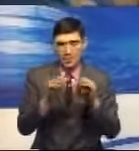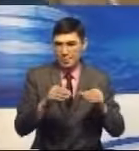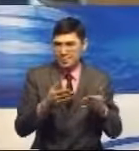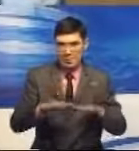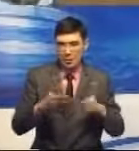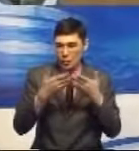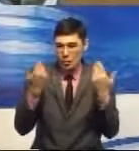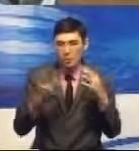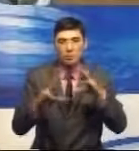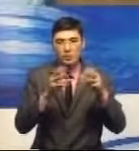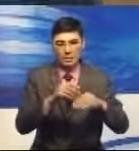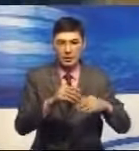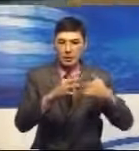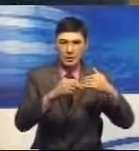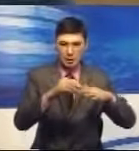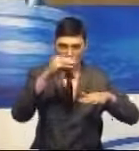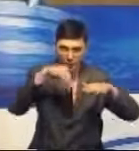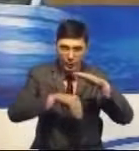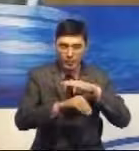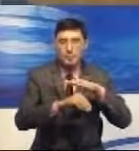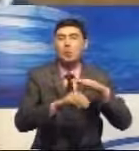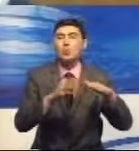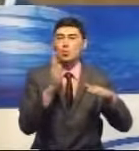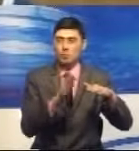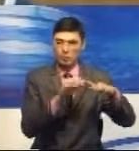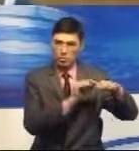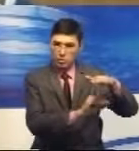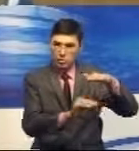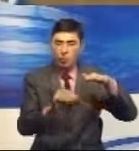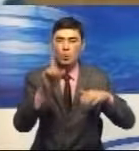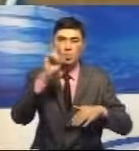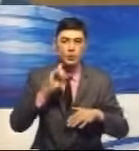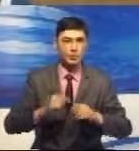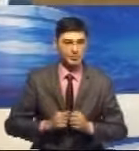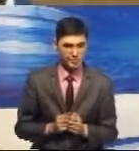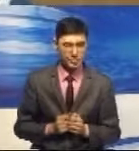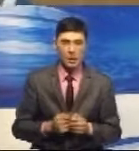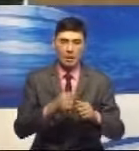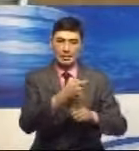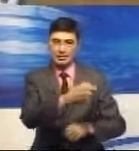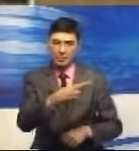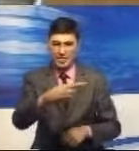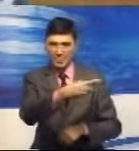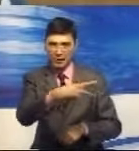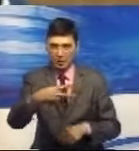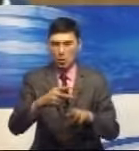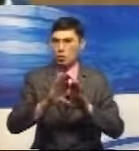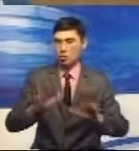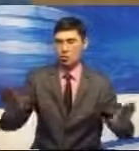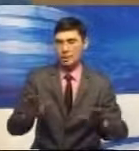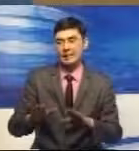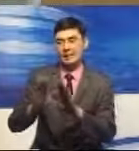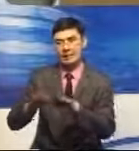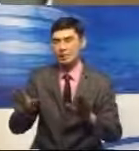асты паркинг салынады. Бұл біздің қойып отырған шартымыз. Сонымен қатар екінші немесе үшінші қабат толықтай балаларға беріледі.